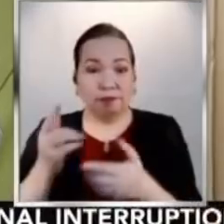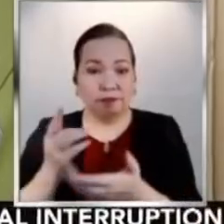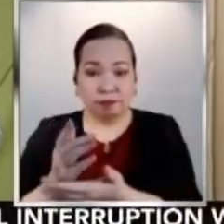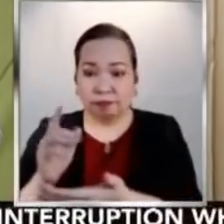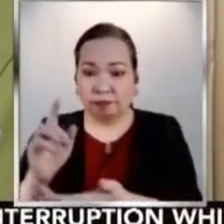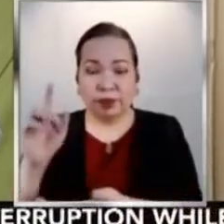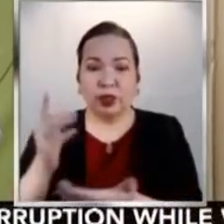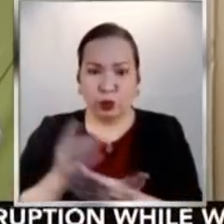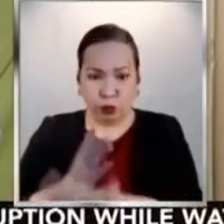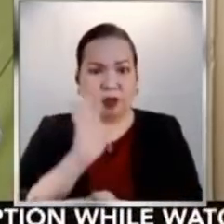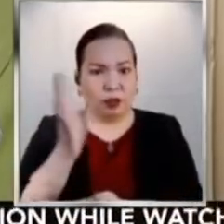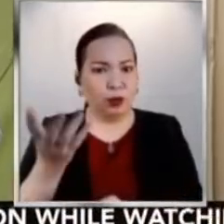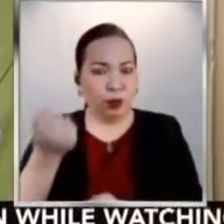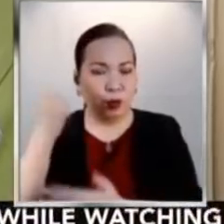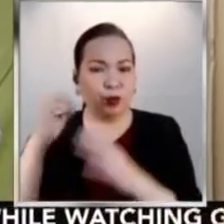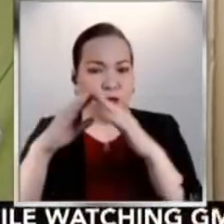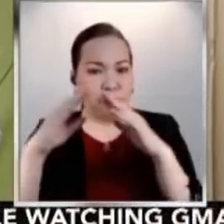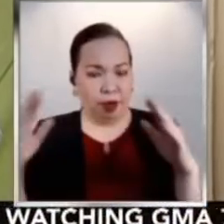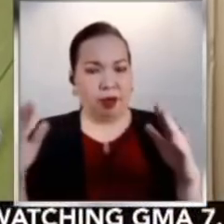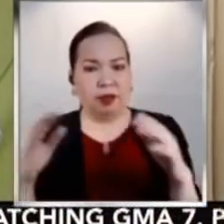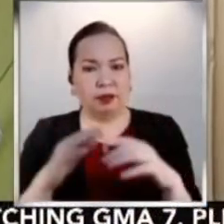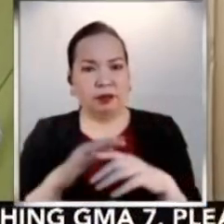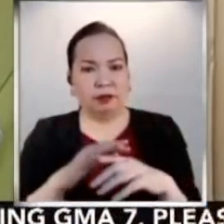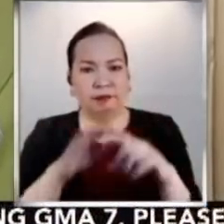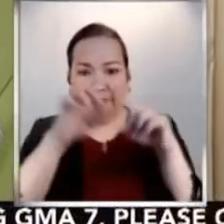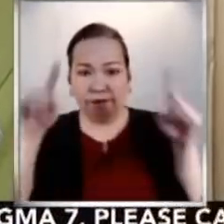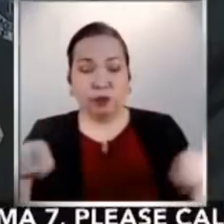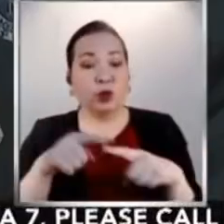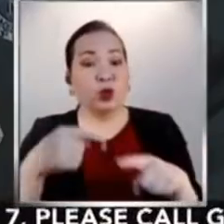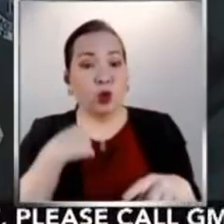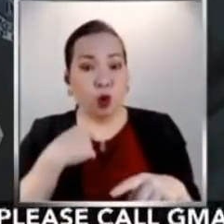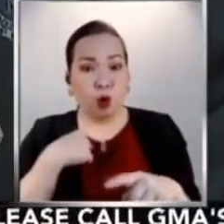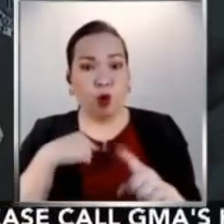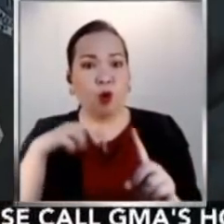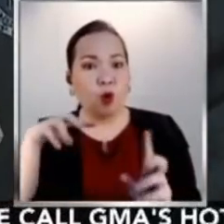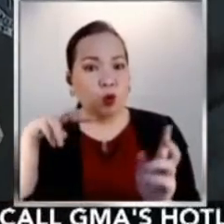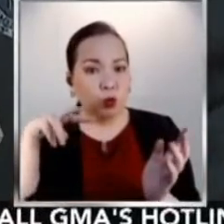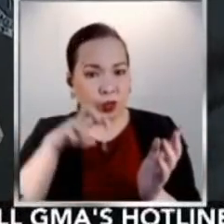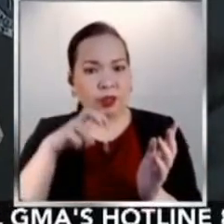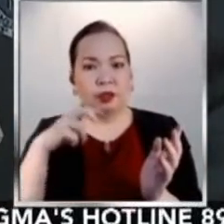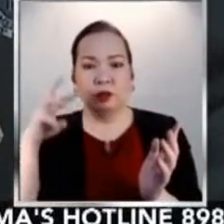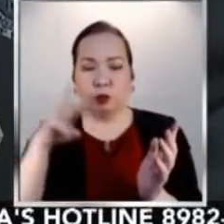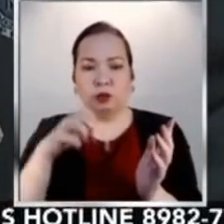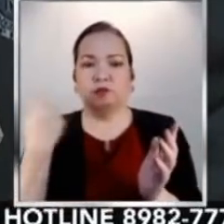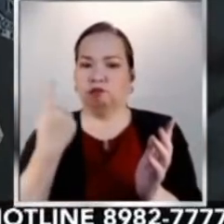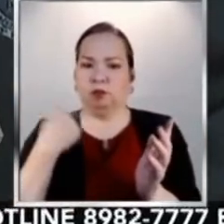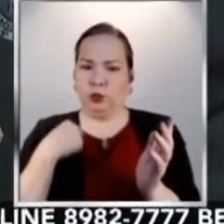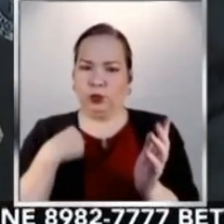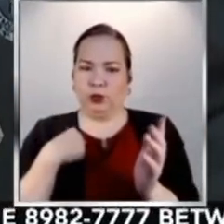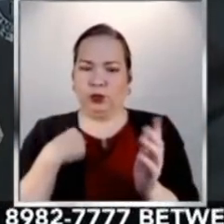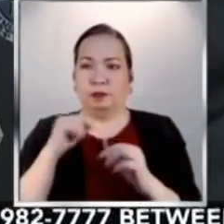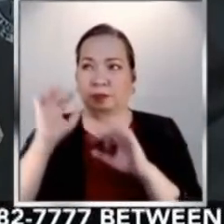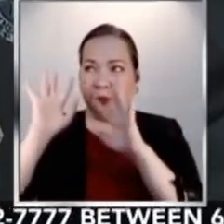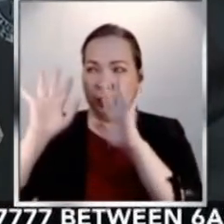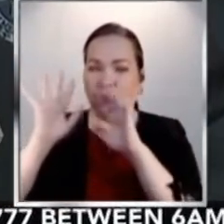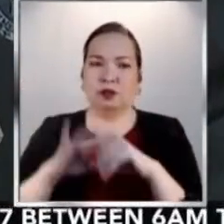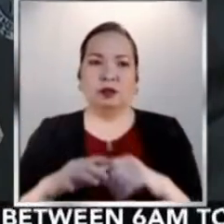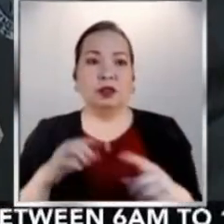bahay. Yun ho, at saka ako ho, witness lang. Kakasuhan natin to ng falsification public documents at saka